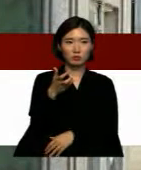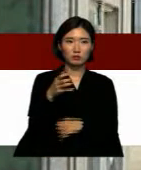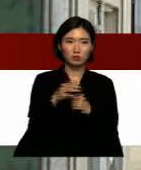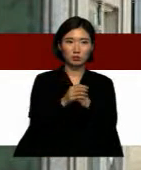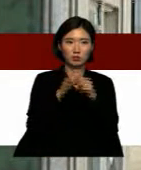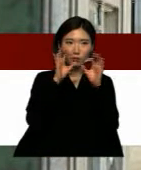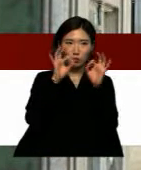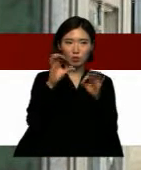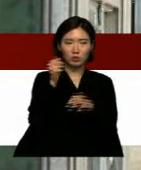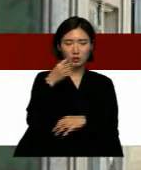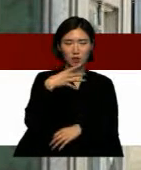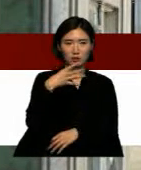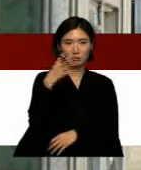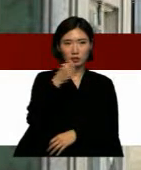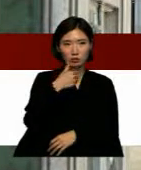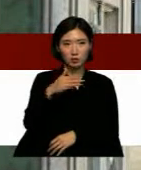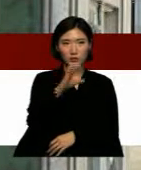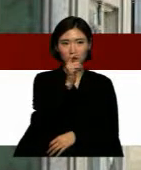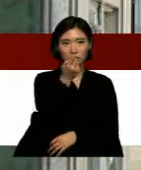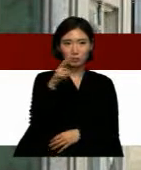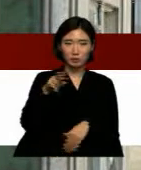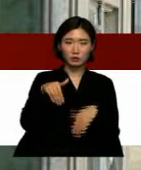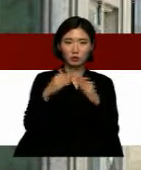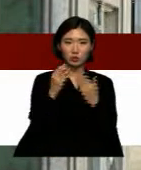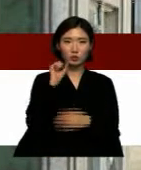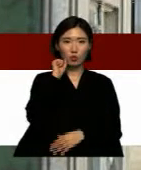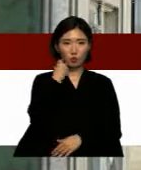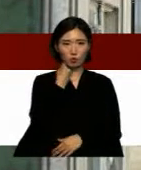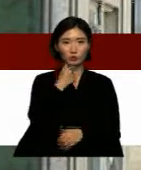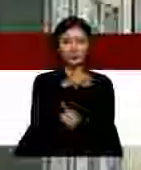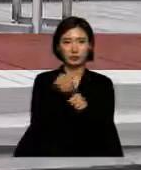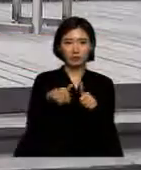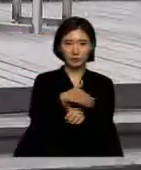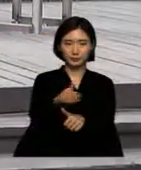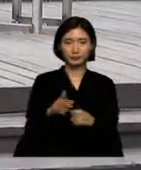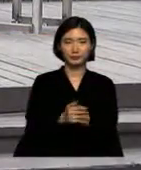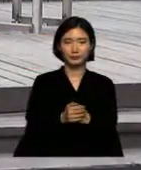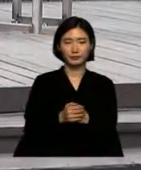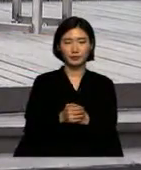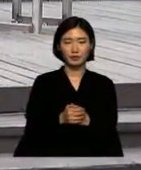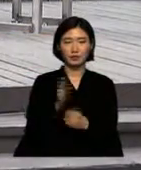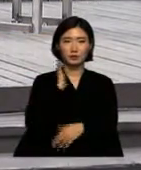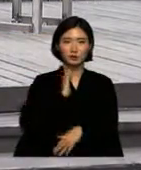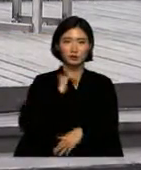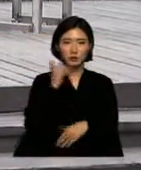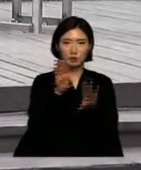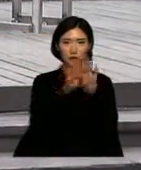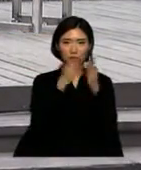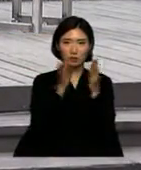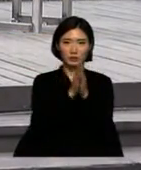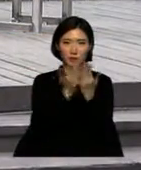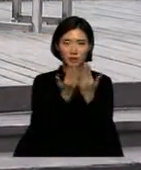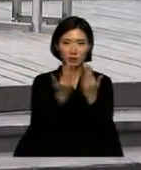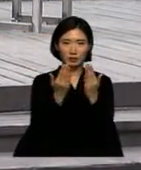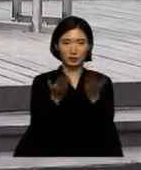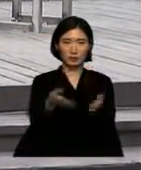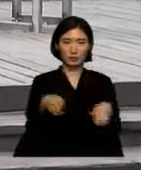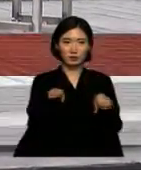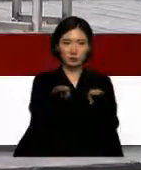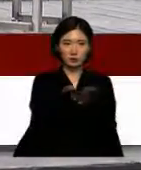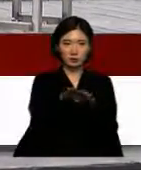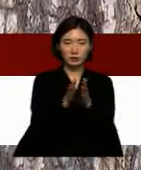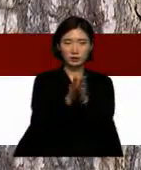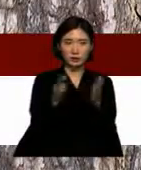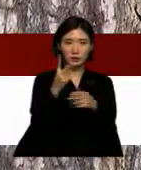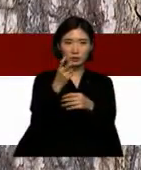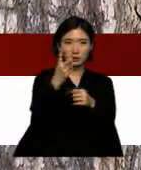사실 문제예요. 그러다 보니까 CCTV 뭐 그거를 설치할 수도 없고요. 의정부시가 열린 문고를 시작한 건 지난